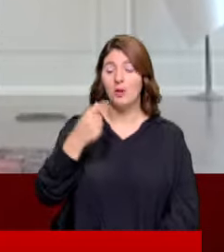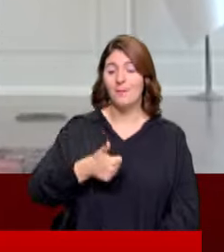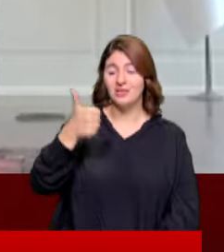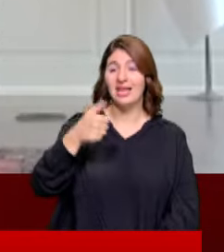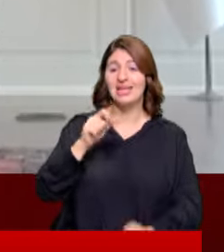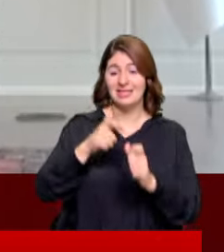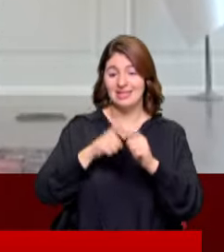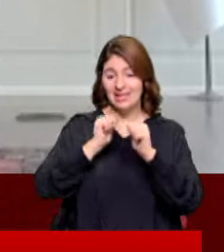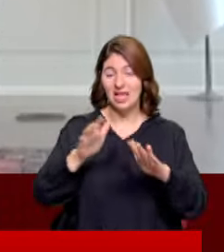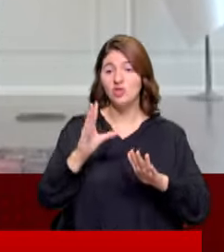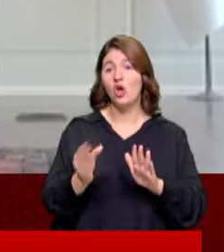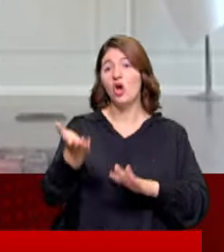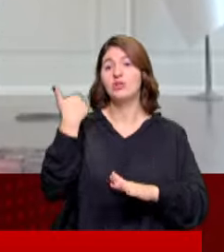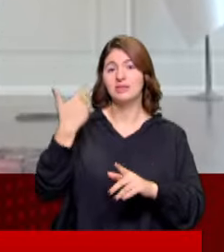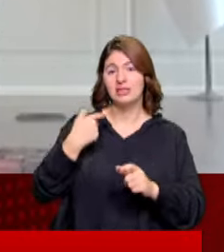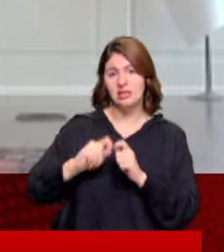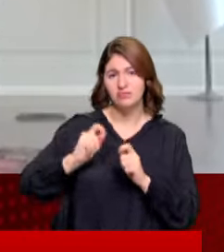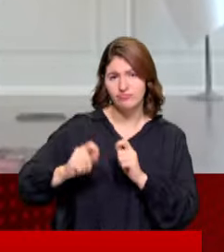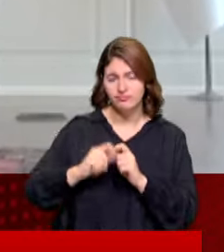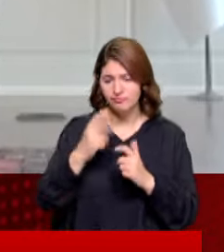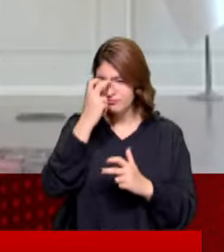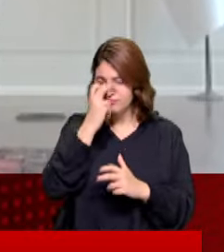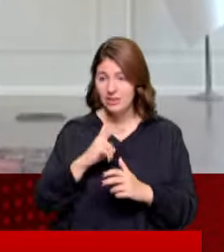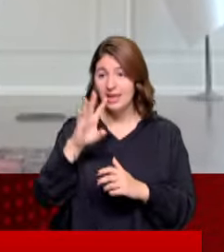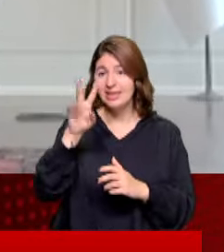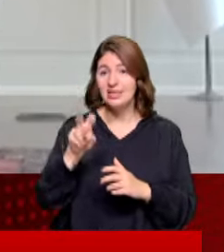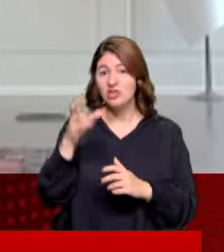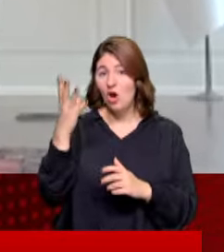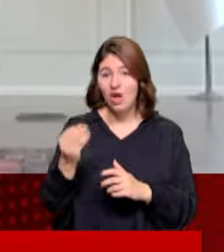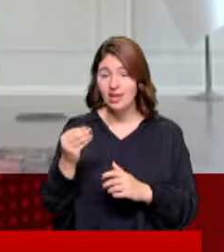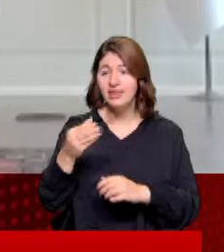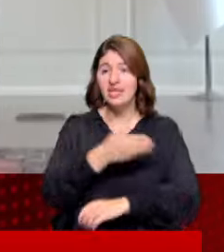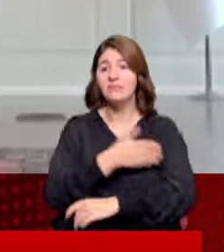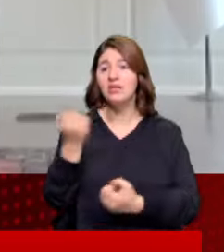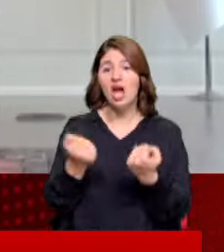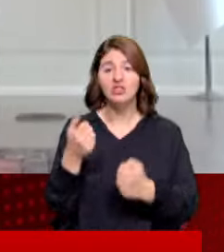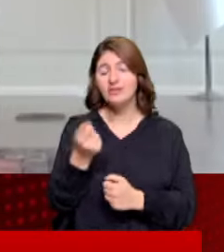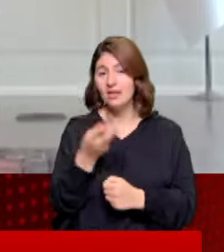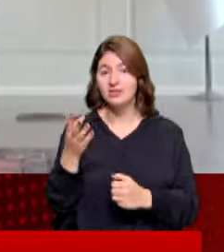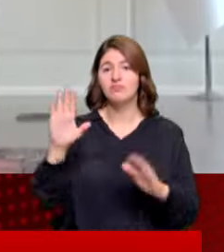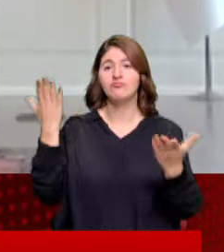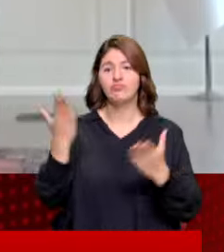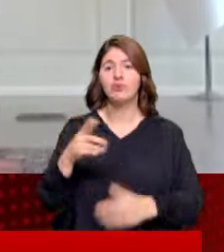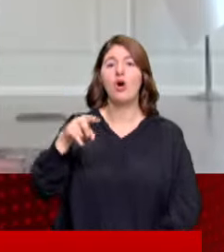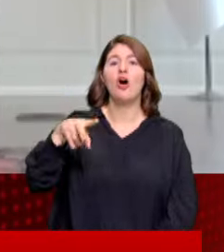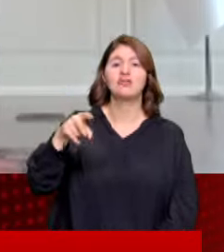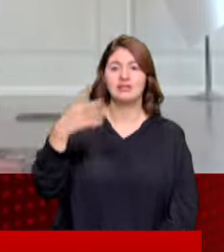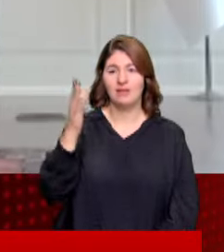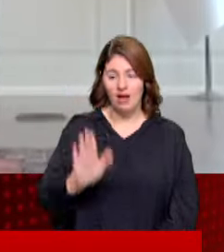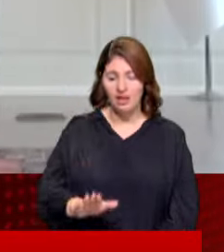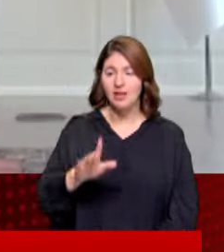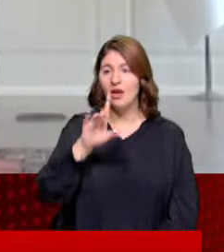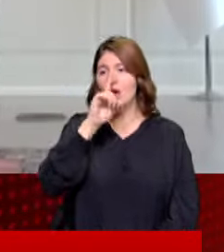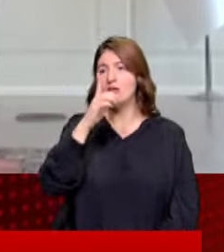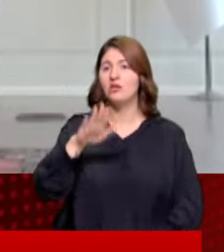çok önce biz tasarruflarımıza başladık. 48 olan hizmet aracı sayısını 18'e düşürdük.